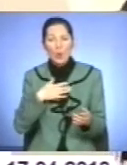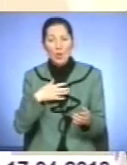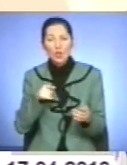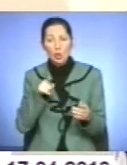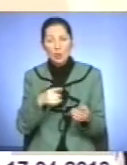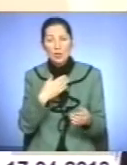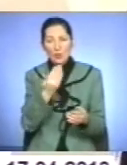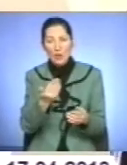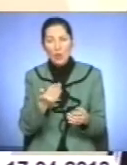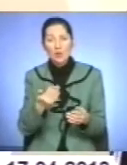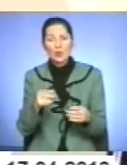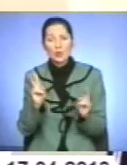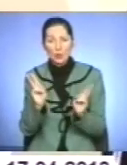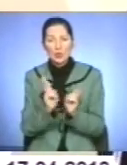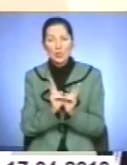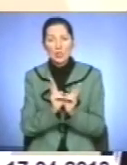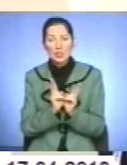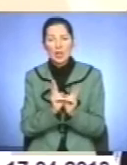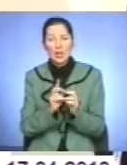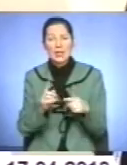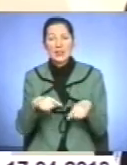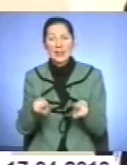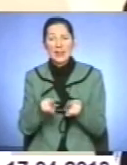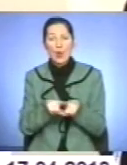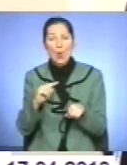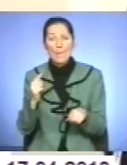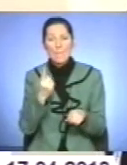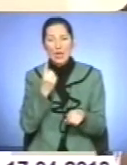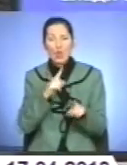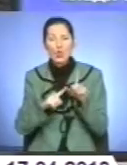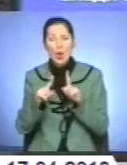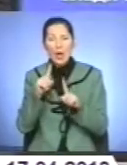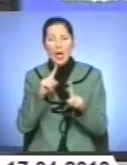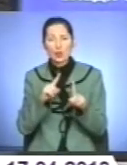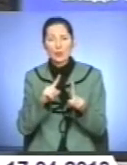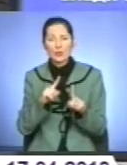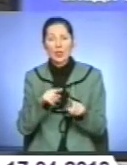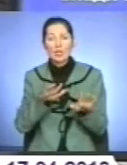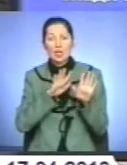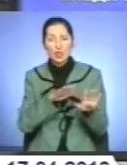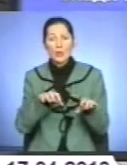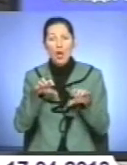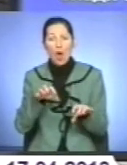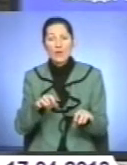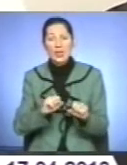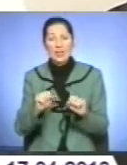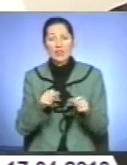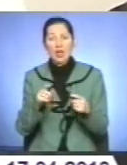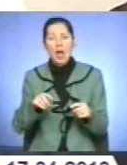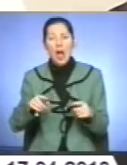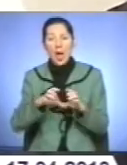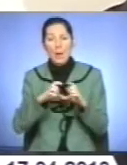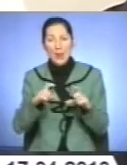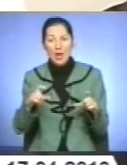і тут з вами зустрілись на таку першу раду. Заступник голови і керівник апарату облдержадміністрації